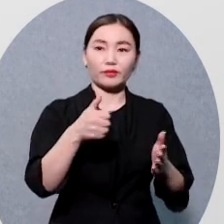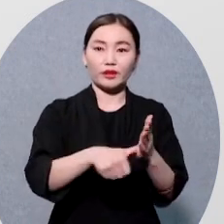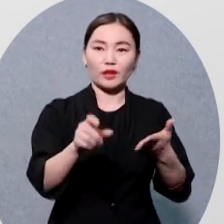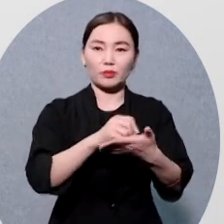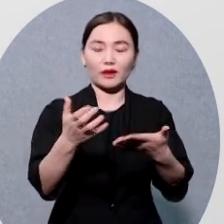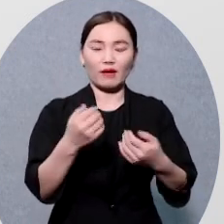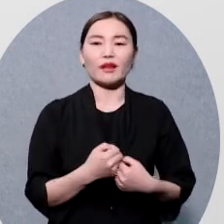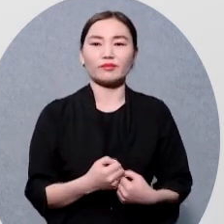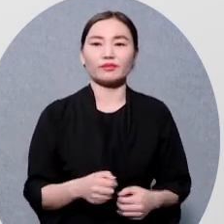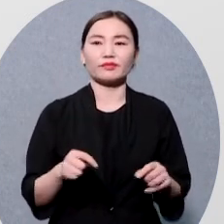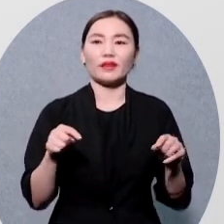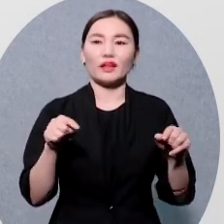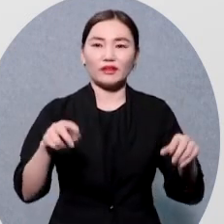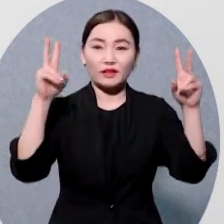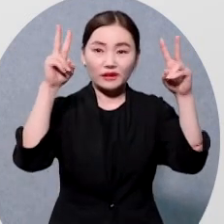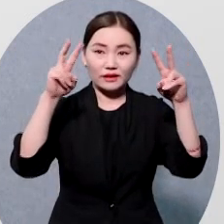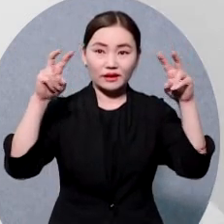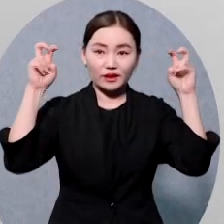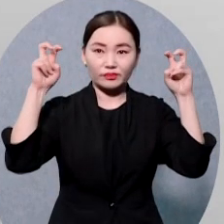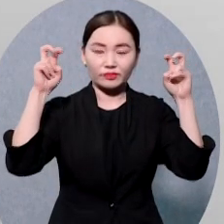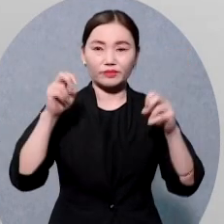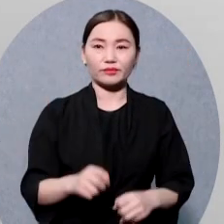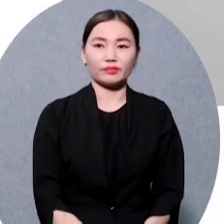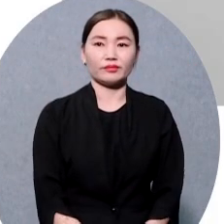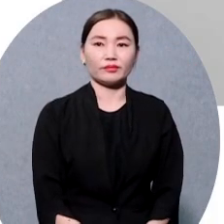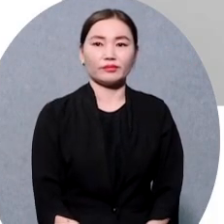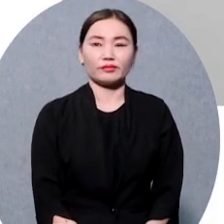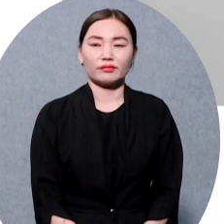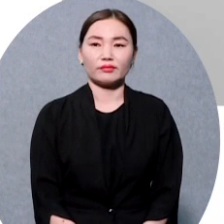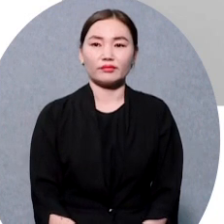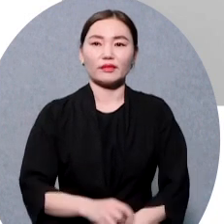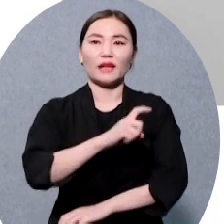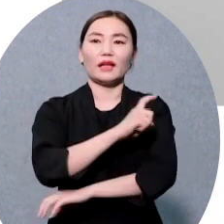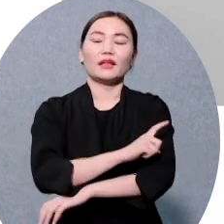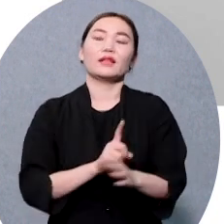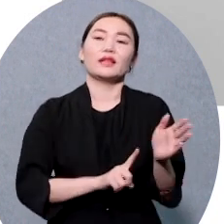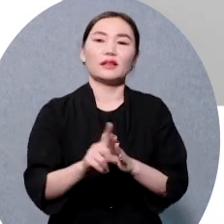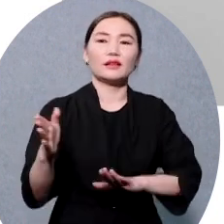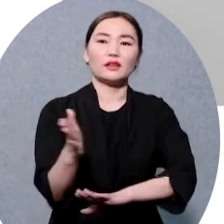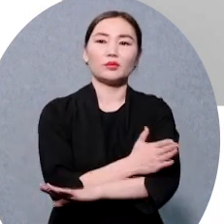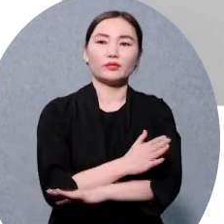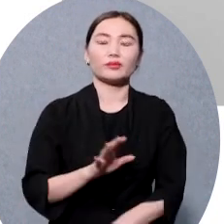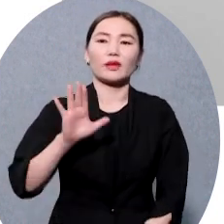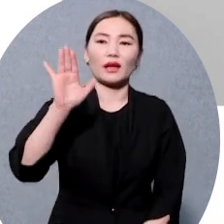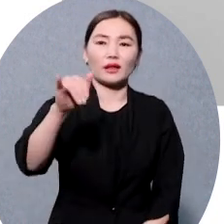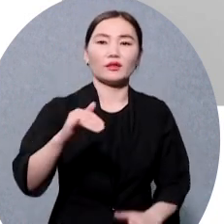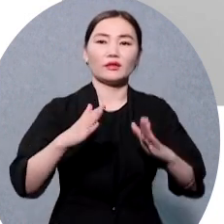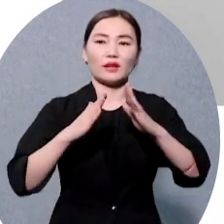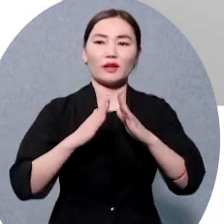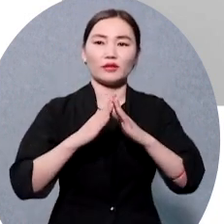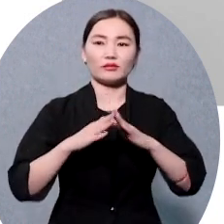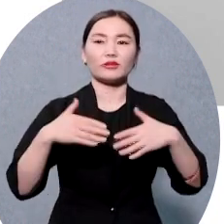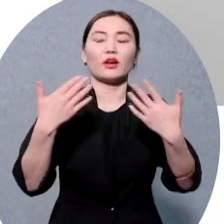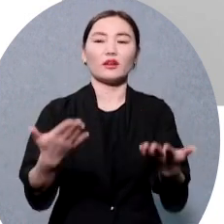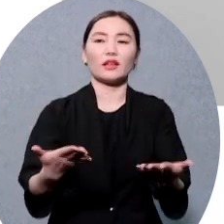яваарай. За ингээд хичээлд бүгдээрээ идэвхтэй оролцоорой. За хичээл эхлэхээ өмнө багш нэг асуулт даалгавар өгье. За энэхүү асуулт